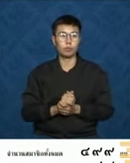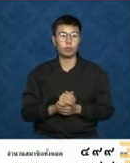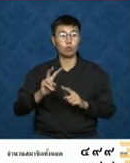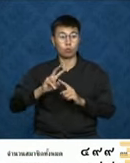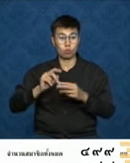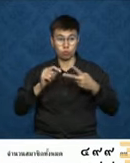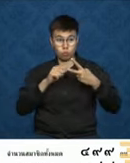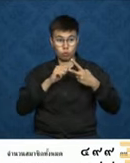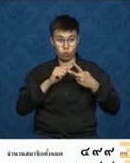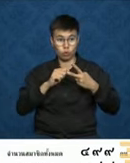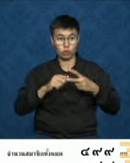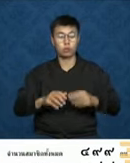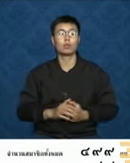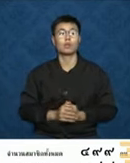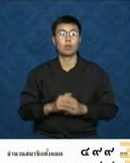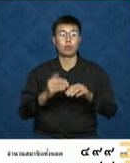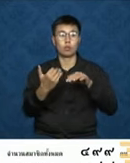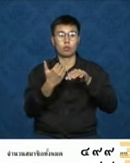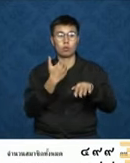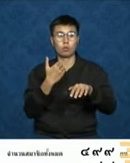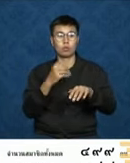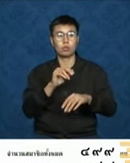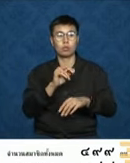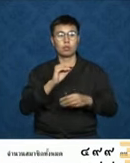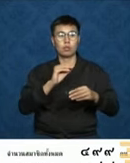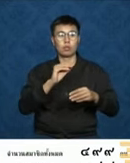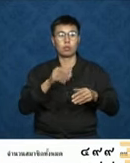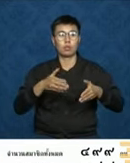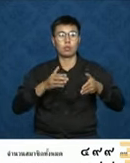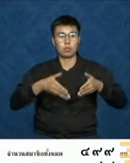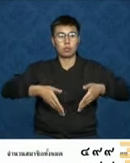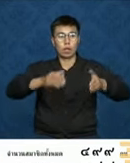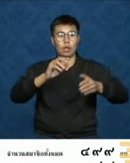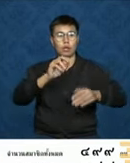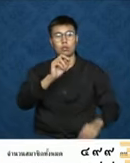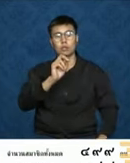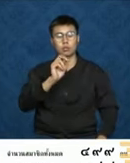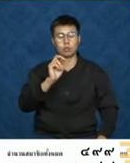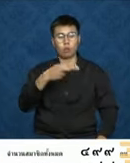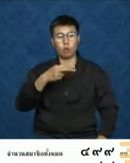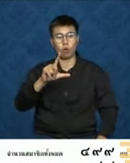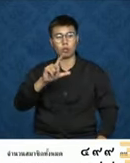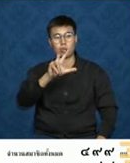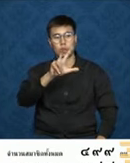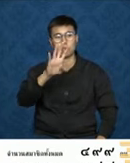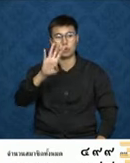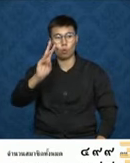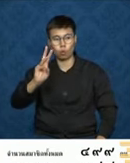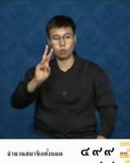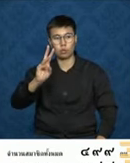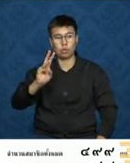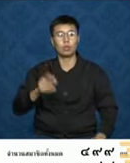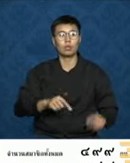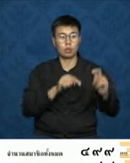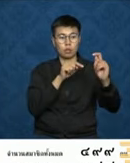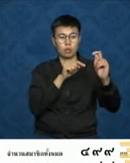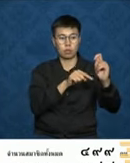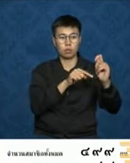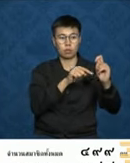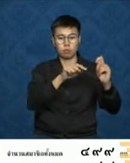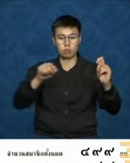ครับเช่นอ่าเป็นถนนไฟทางหลวงเส้น 346นะครับก็เป็นดับตลอดทั้งเส้นนะครับตั้งแต่ช่วงบางเลนถึงแยกนพวงศ์เลยนะครับ